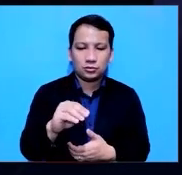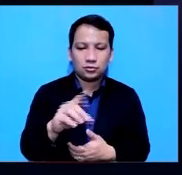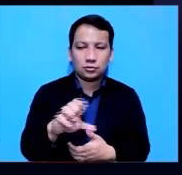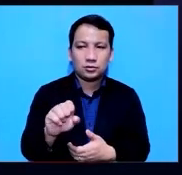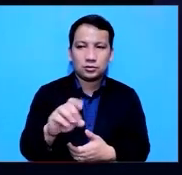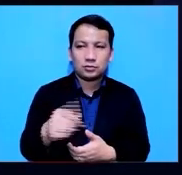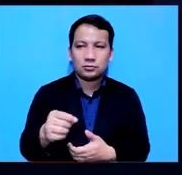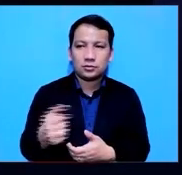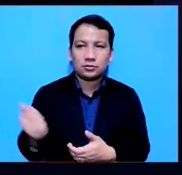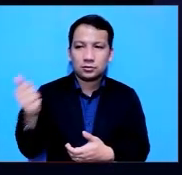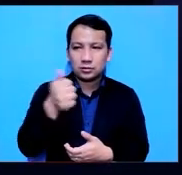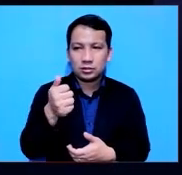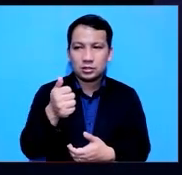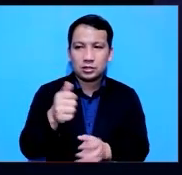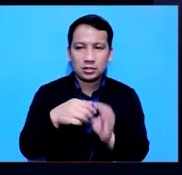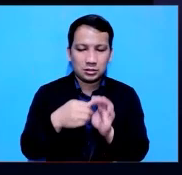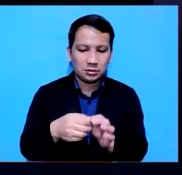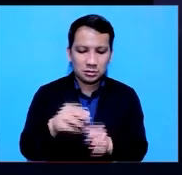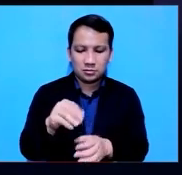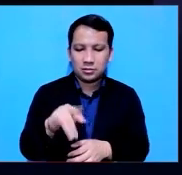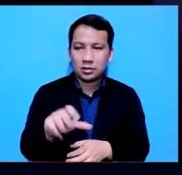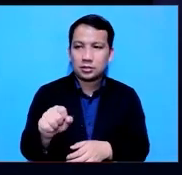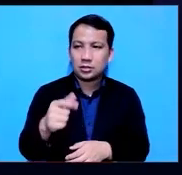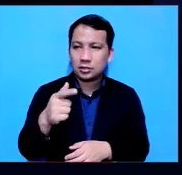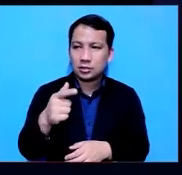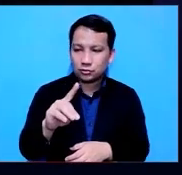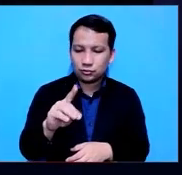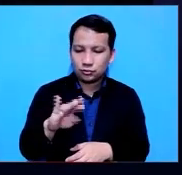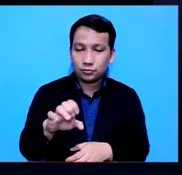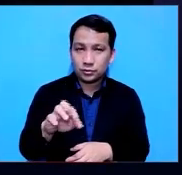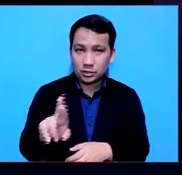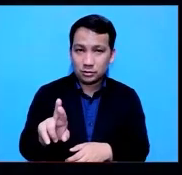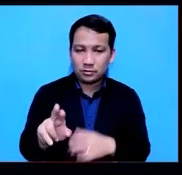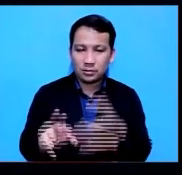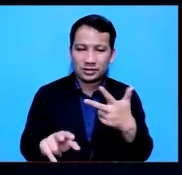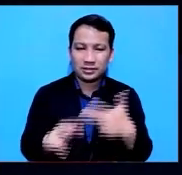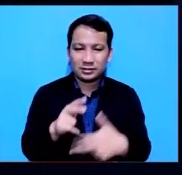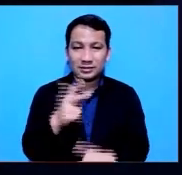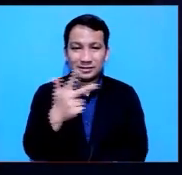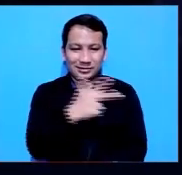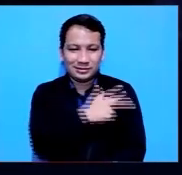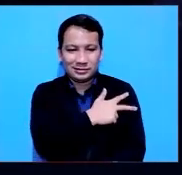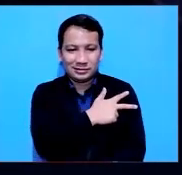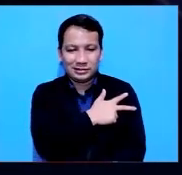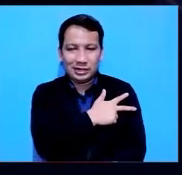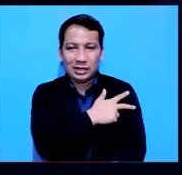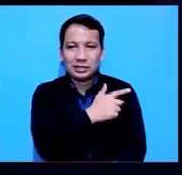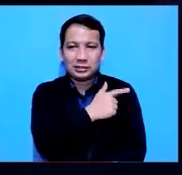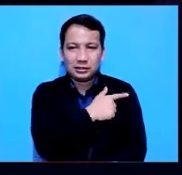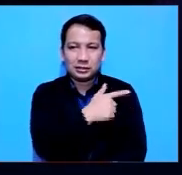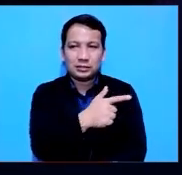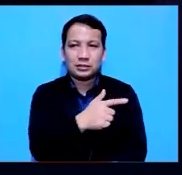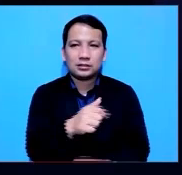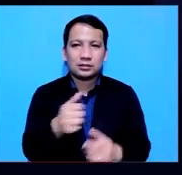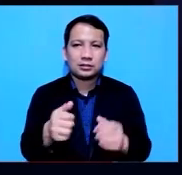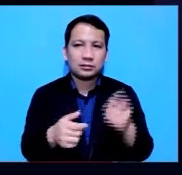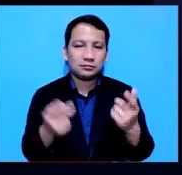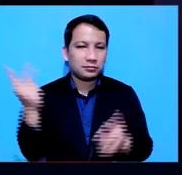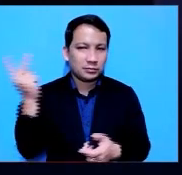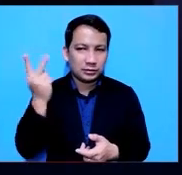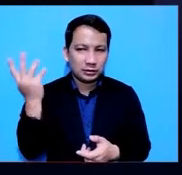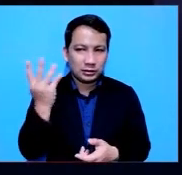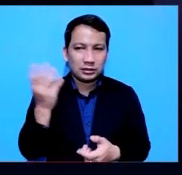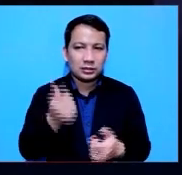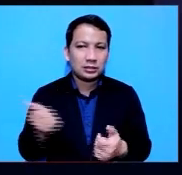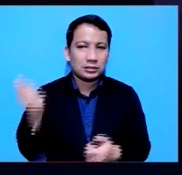of Directorial Staff Michael Dubria na parehong 3-star generals. Matunog din sina Major General Elisei Cruz na head ng